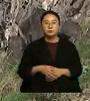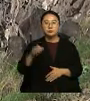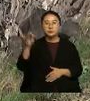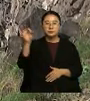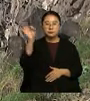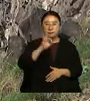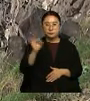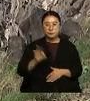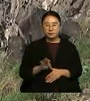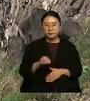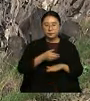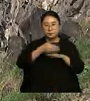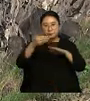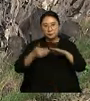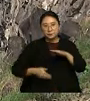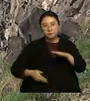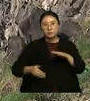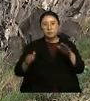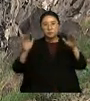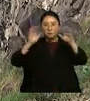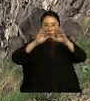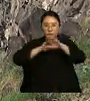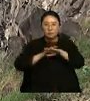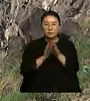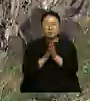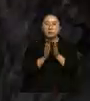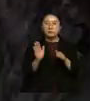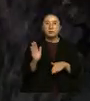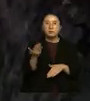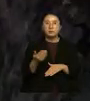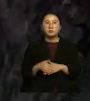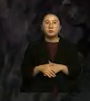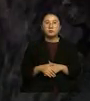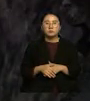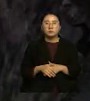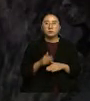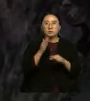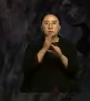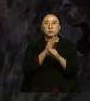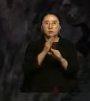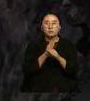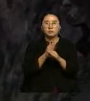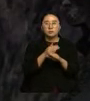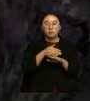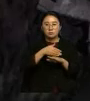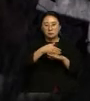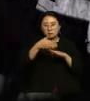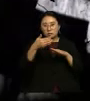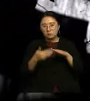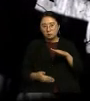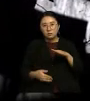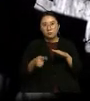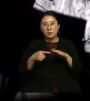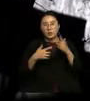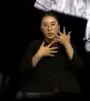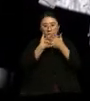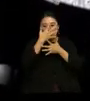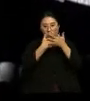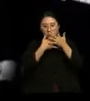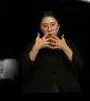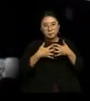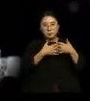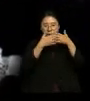연천군 제인 폭포 주변에 뉘엿뉘엿 어둠이 짙어지고 있습니다. 폭포를 중심으로 주상절리 절벽 위에 영상이